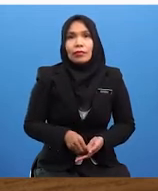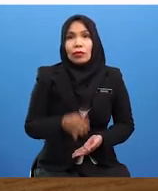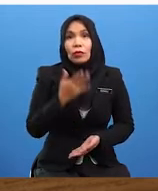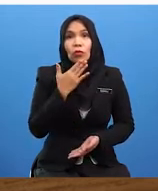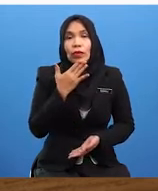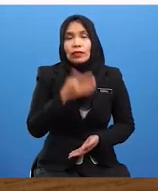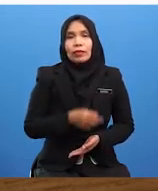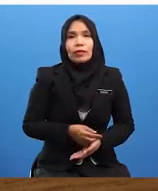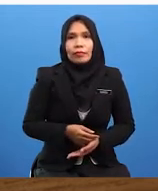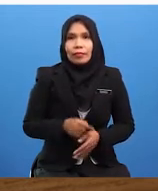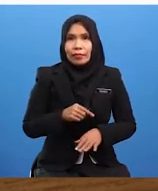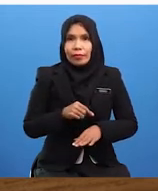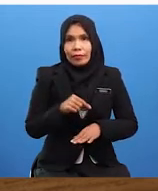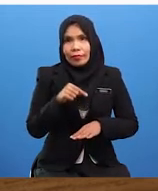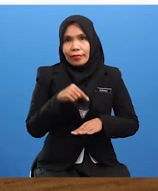permukaan kertas.